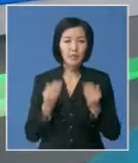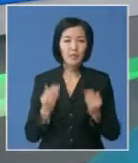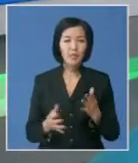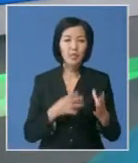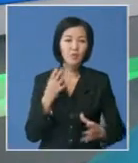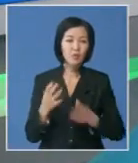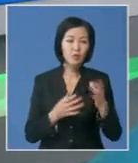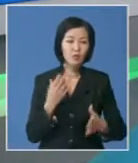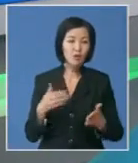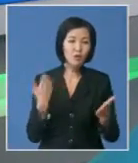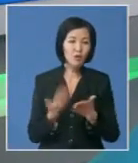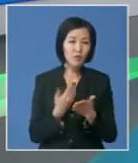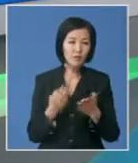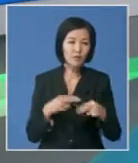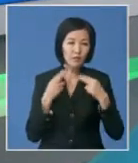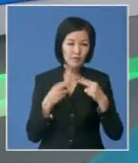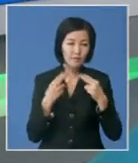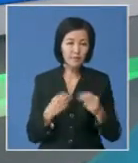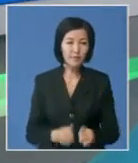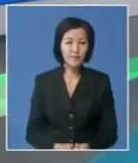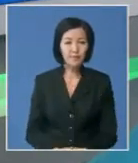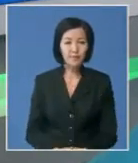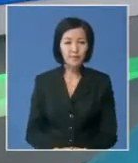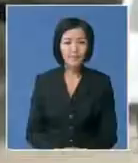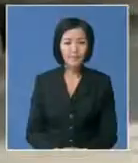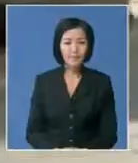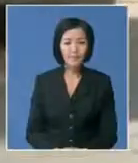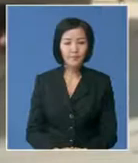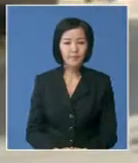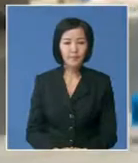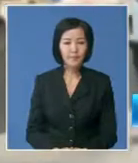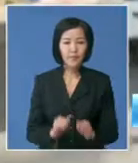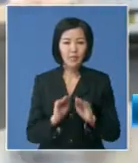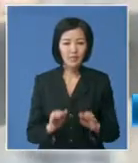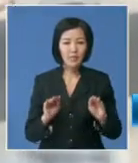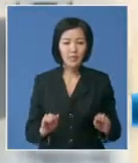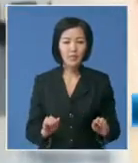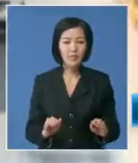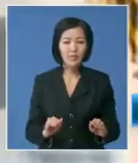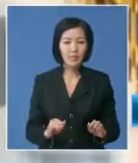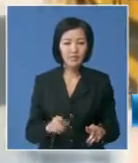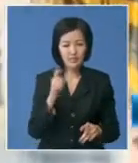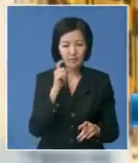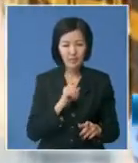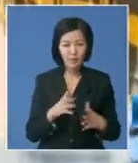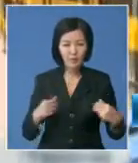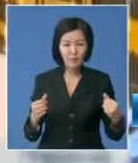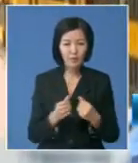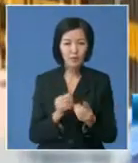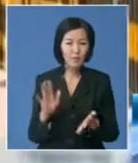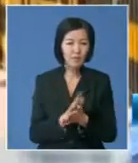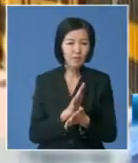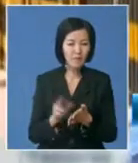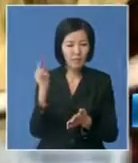обзор зарубежных новостей продолжит выпуск детей из неблагополучных семей бесплатный обучает в пакистанском карачи